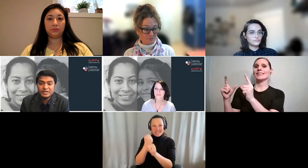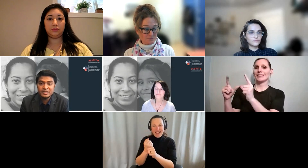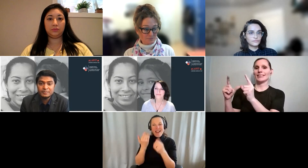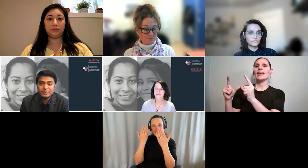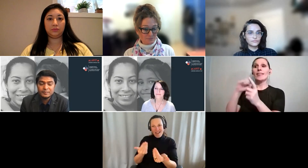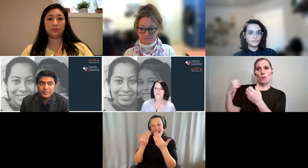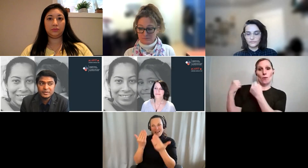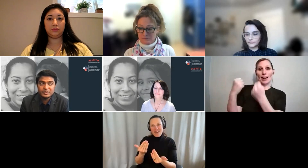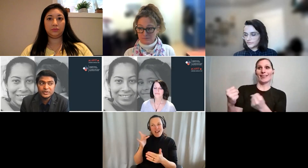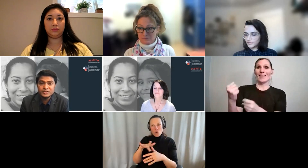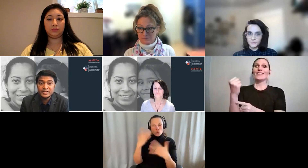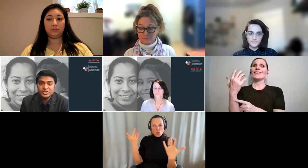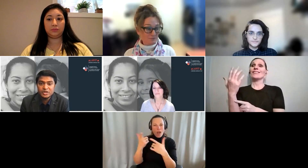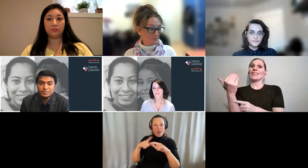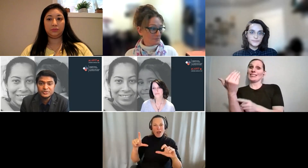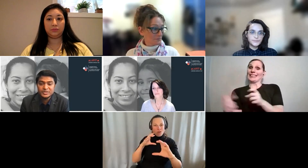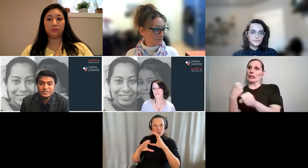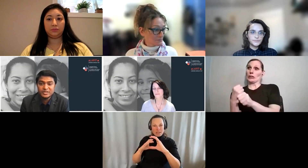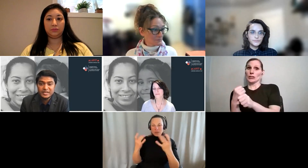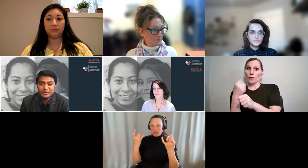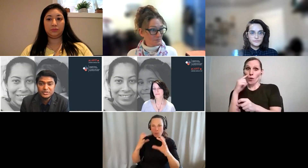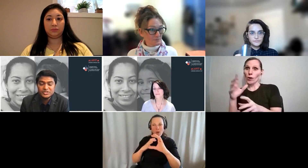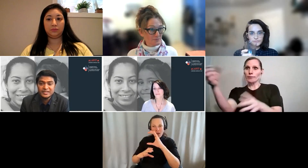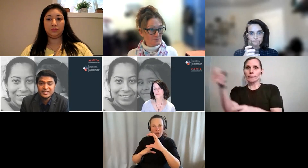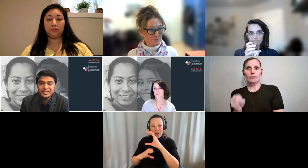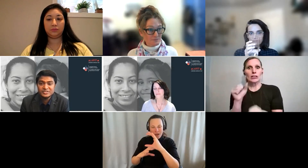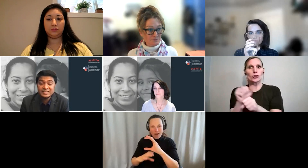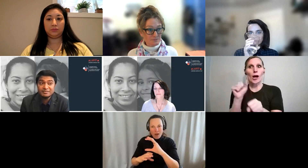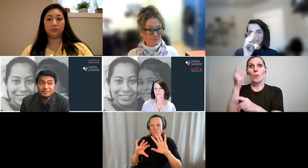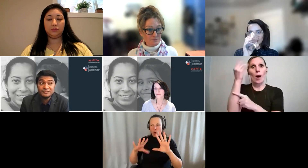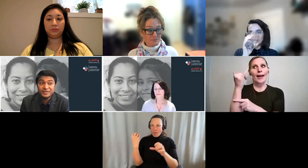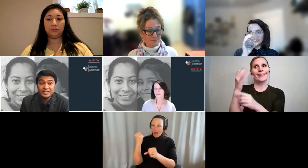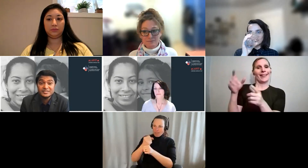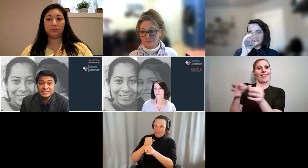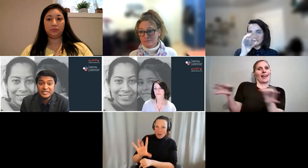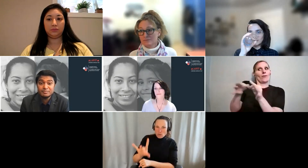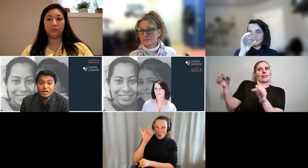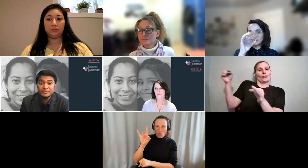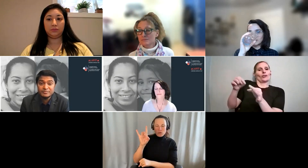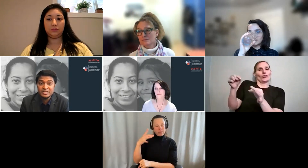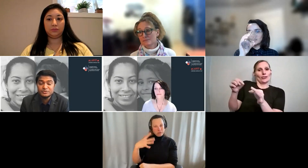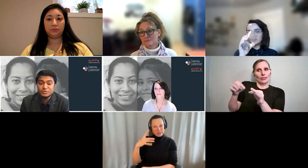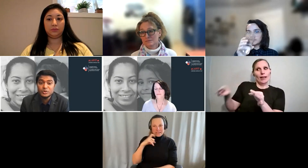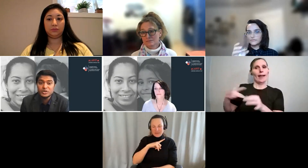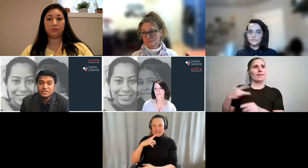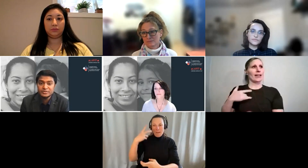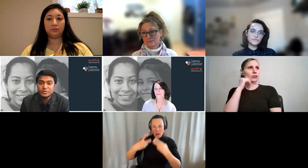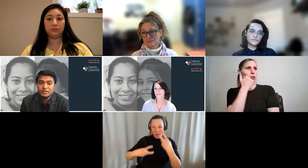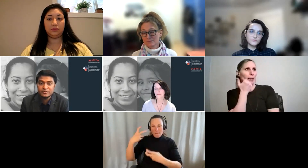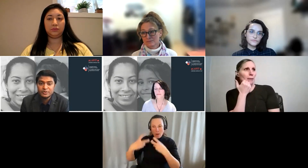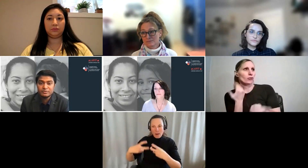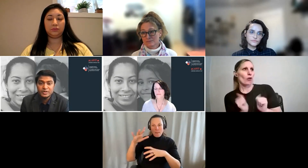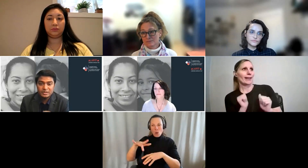Depuis toutes ces années, ils ont attendu pour même avoir un emploi à cause de la langue. C'était problématique. Ils avaient honte